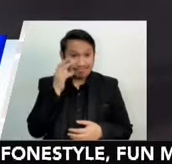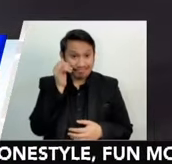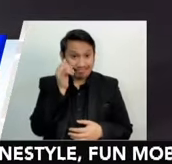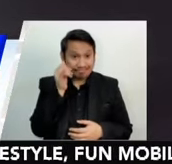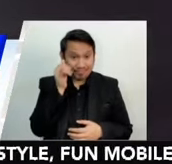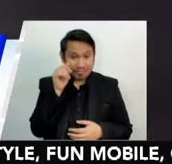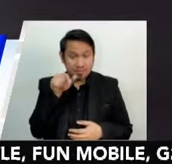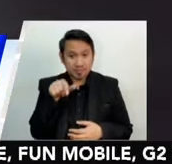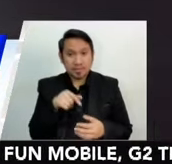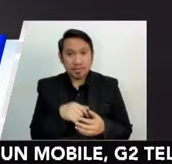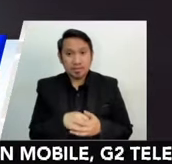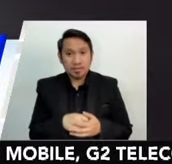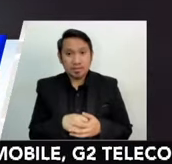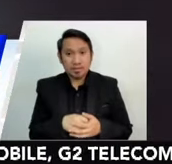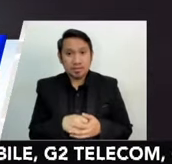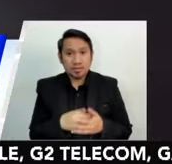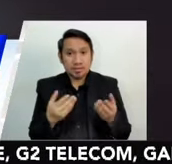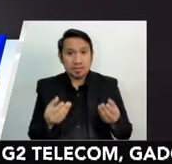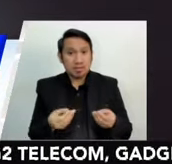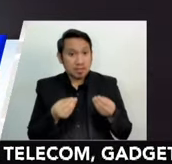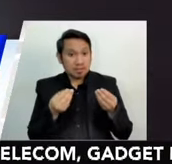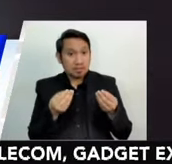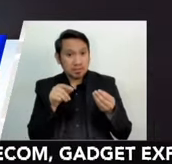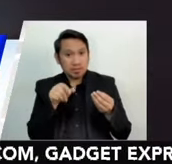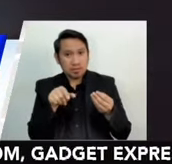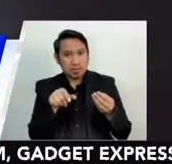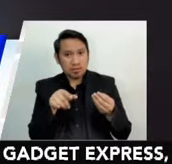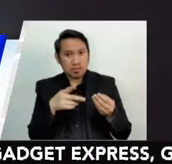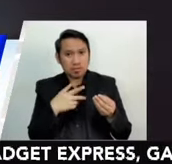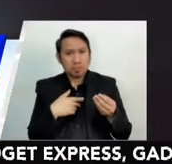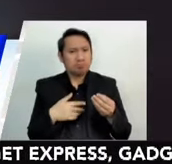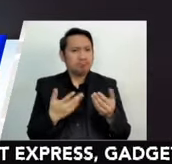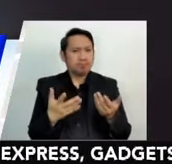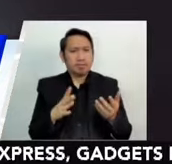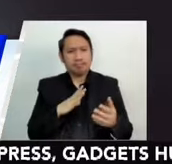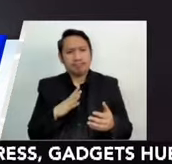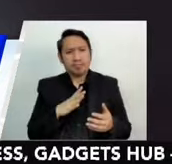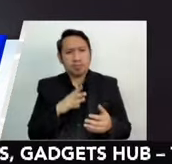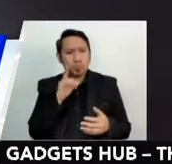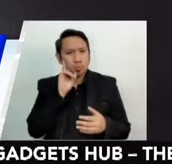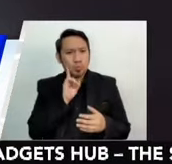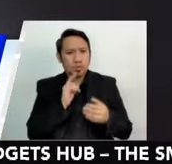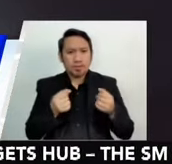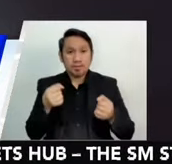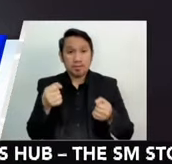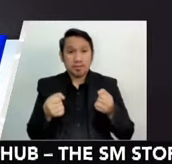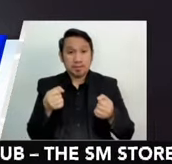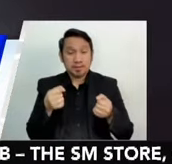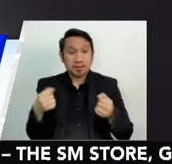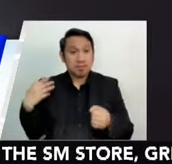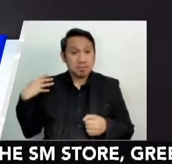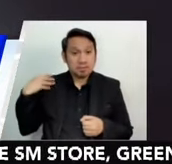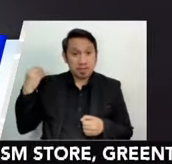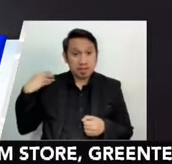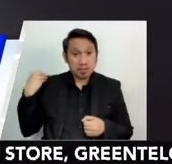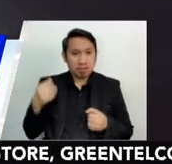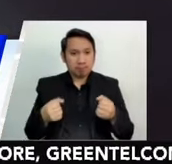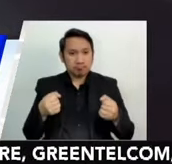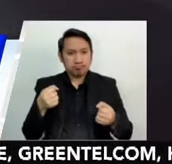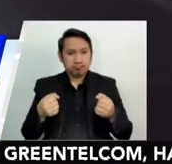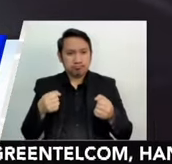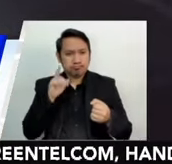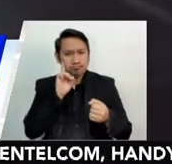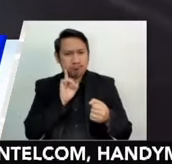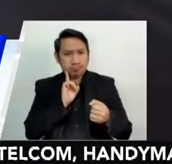sa Mobility Network na Visor, kampante nagmamaneho sa Balintawak exit ng Skyway ang nagvi-video. Mabilis ang daloy ng trapiko